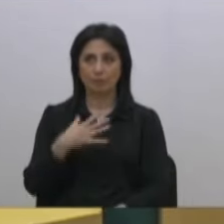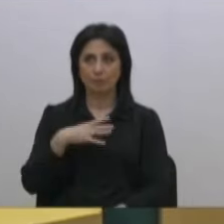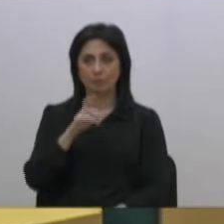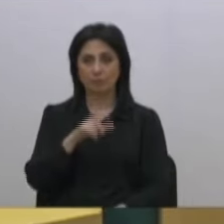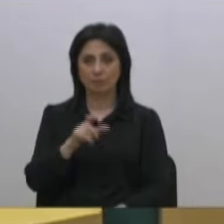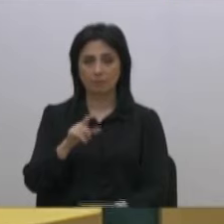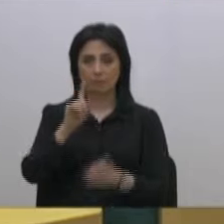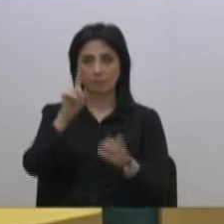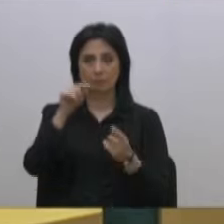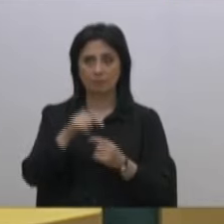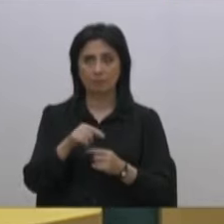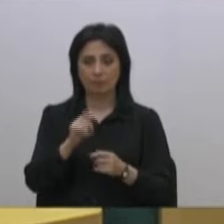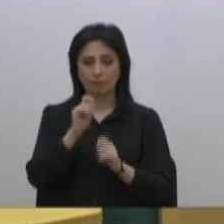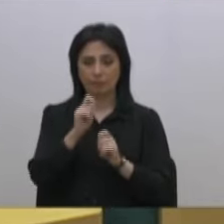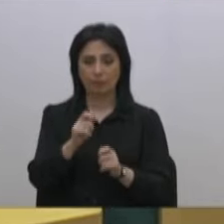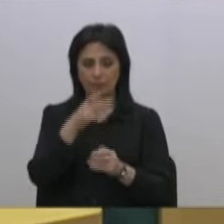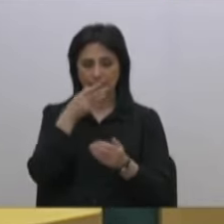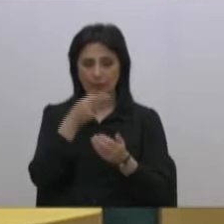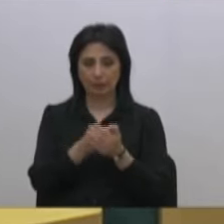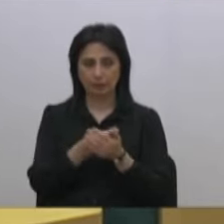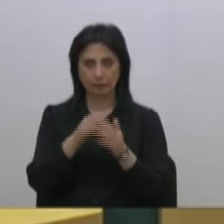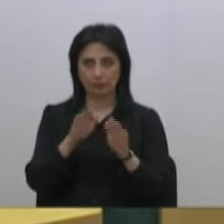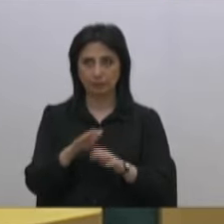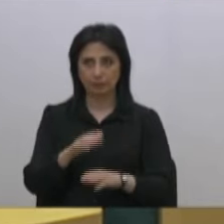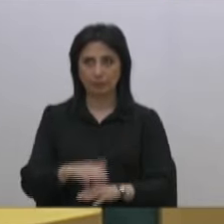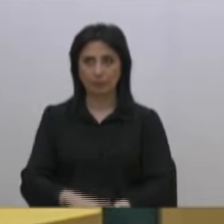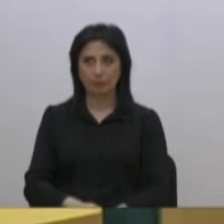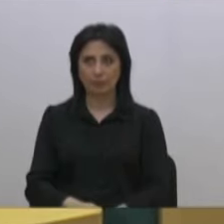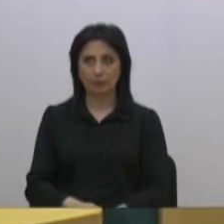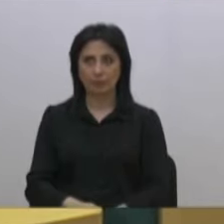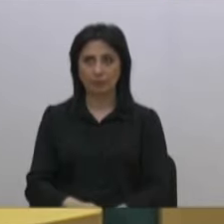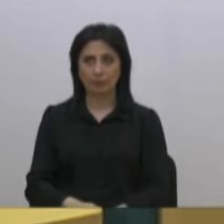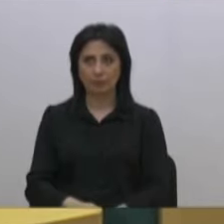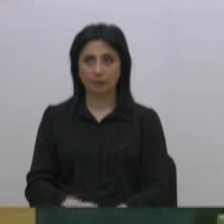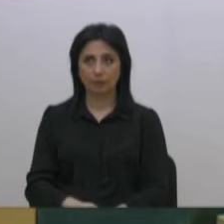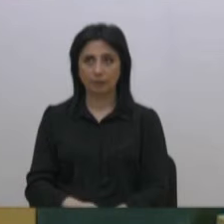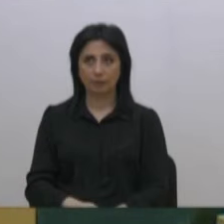ქართველი ხალხი და შესაბამისად მიუჩენს მათ თავის ადგილსაც.